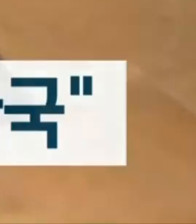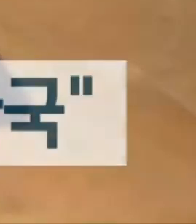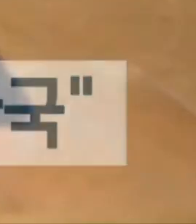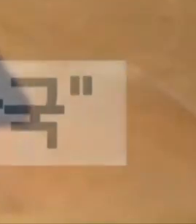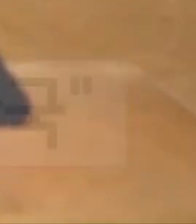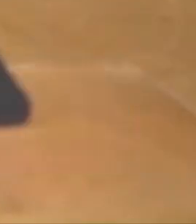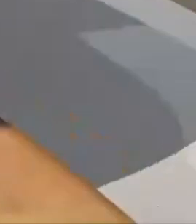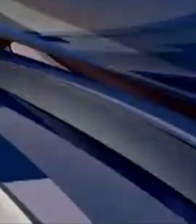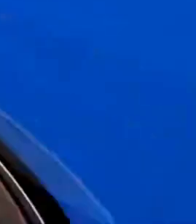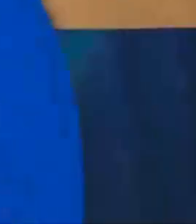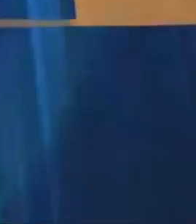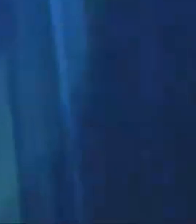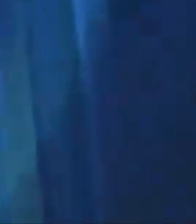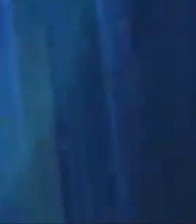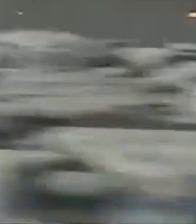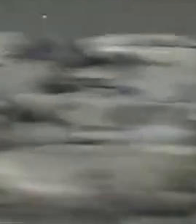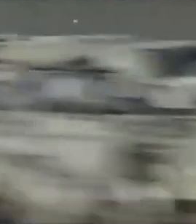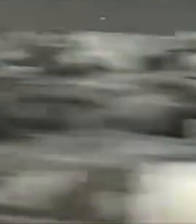새롭게 인정됐습니다.